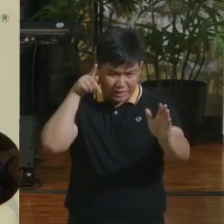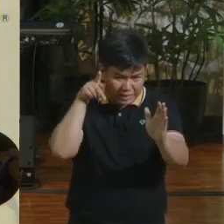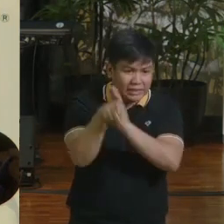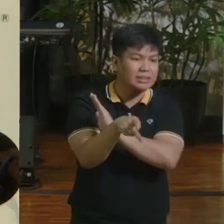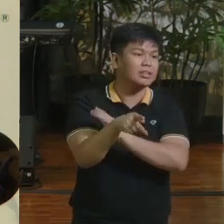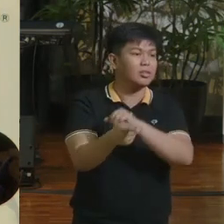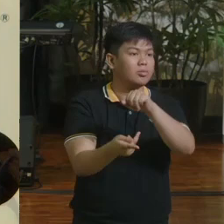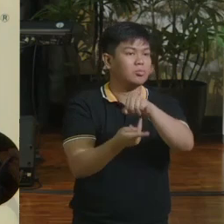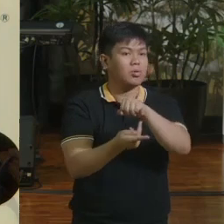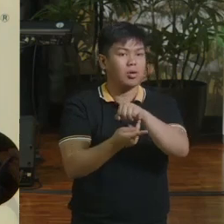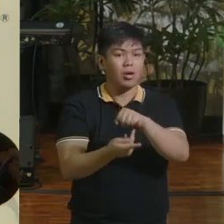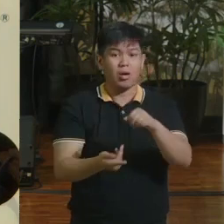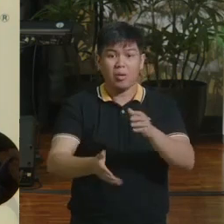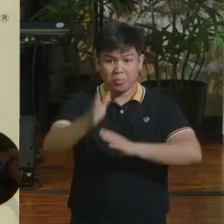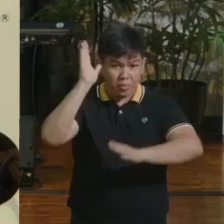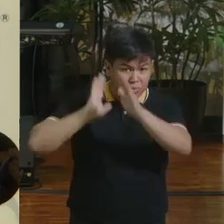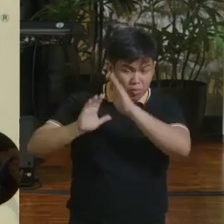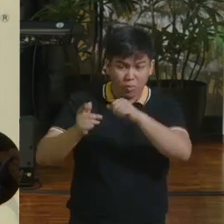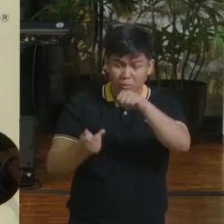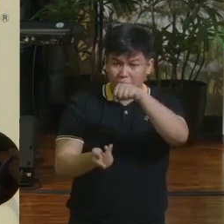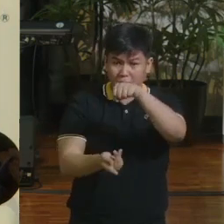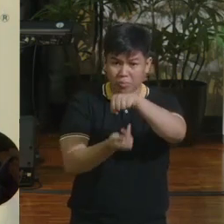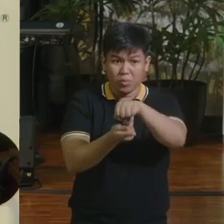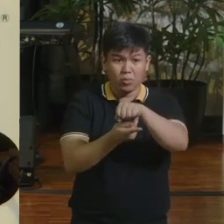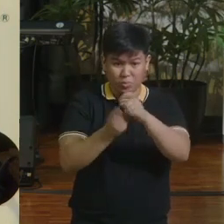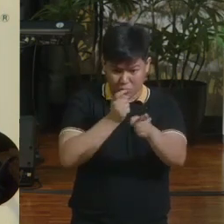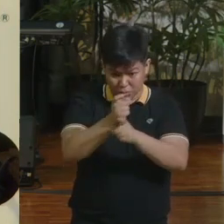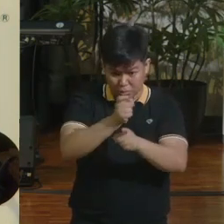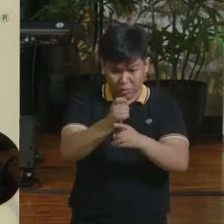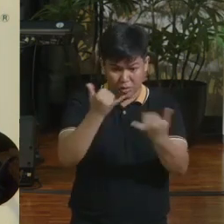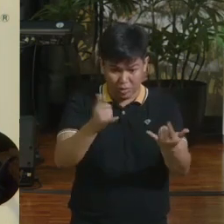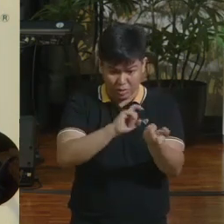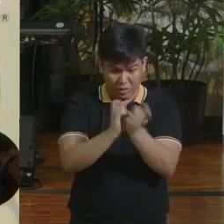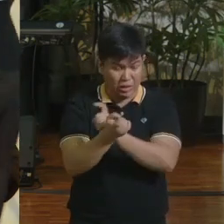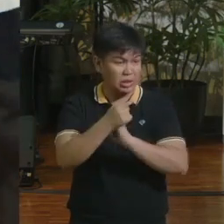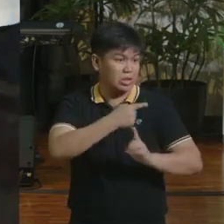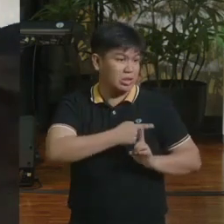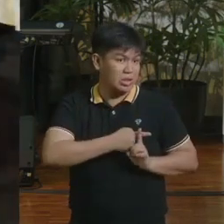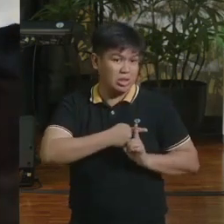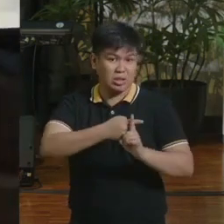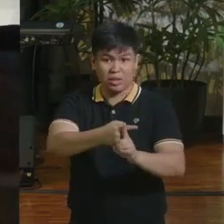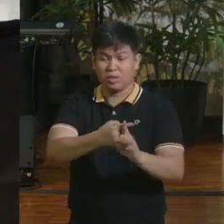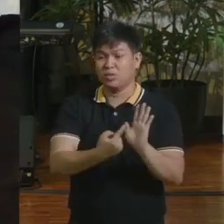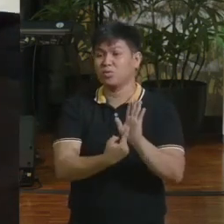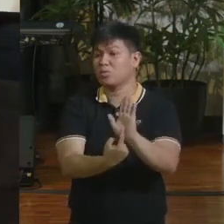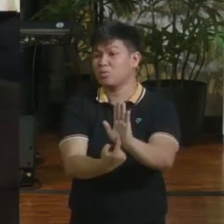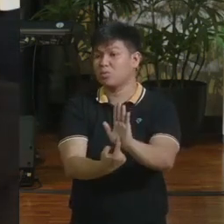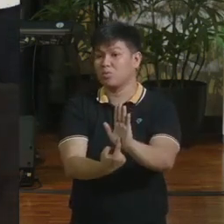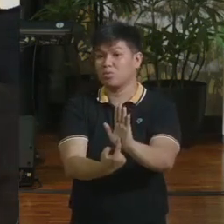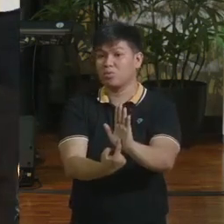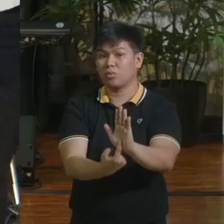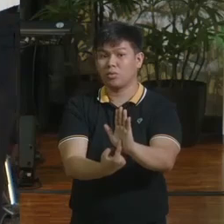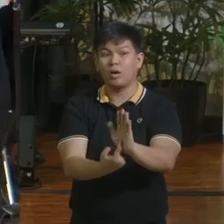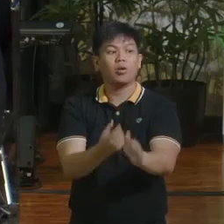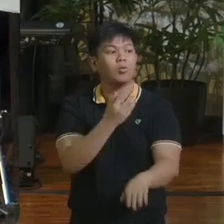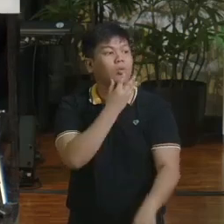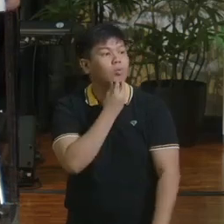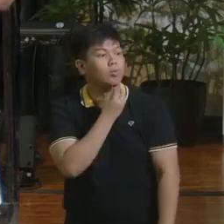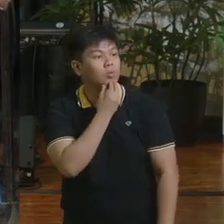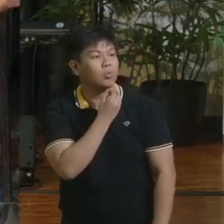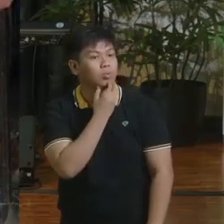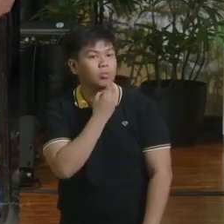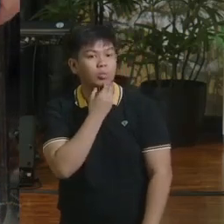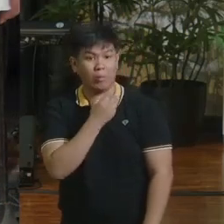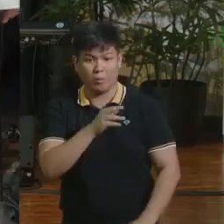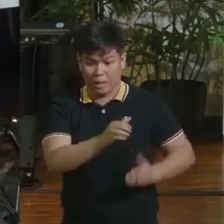he was preaching the right gospel. At dahil kanyang pinipreach ang tamang gospel, yung mga Judaismo, yung